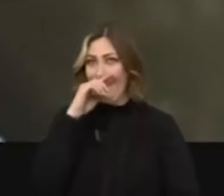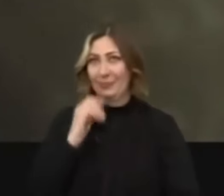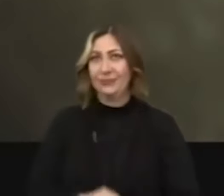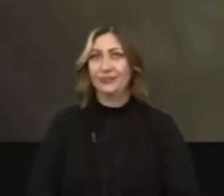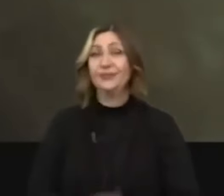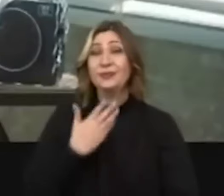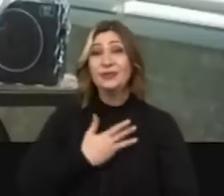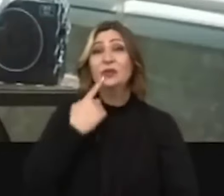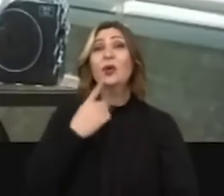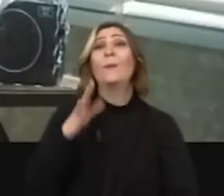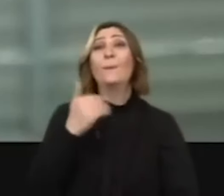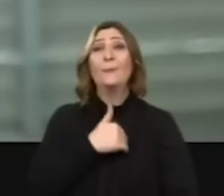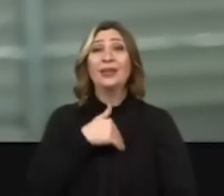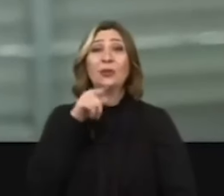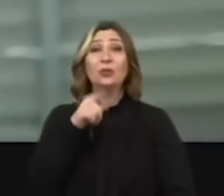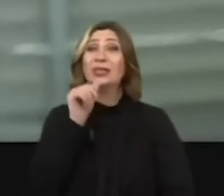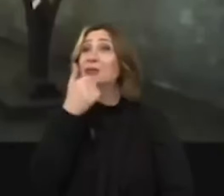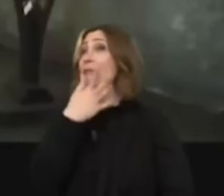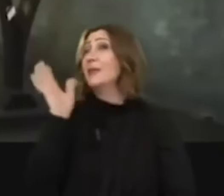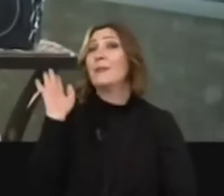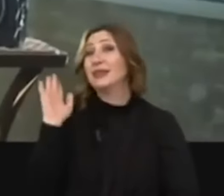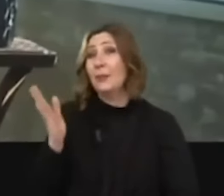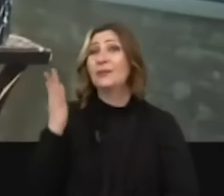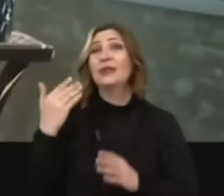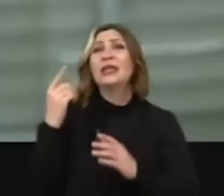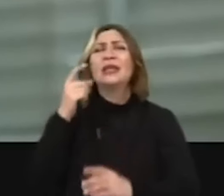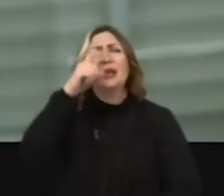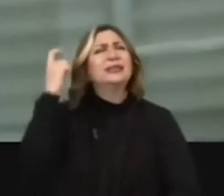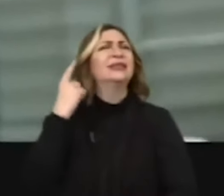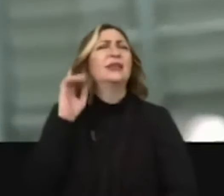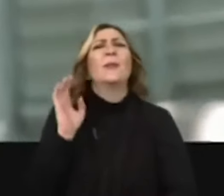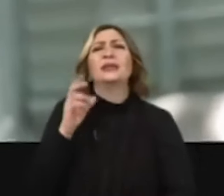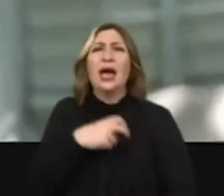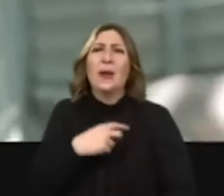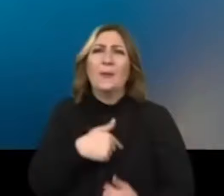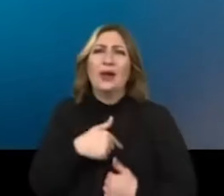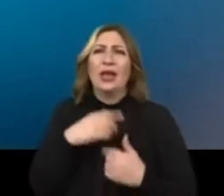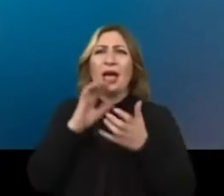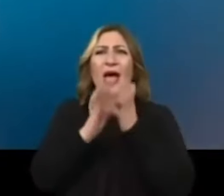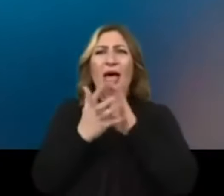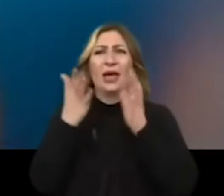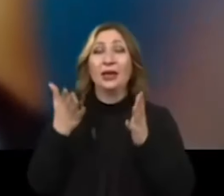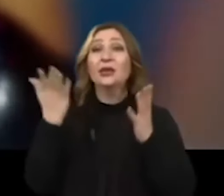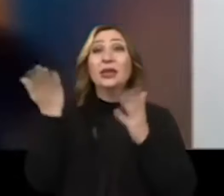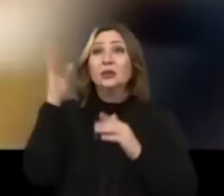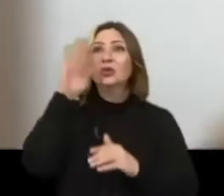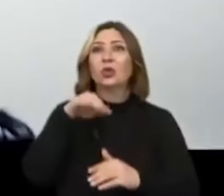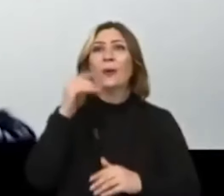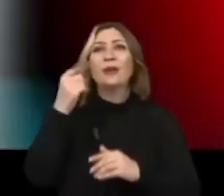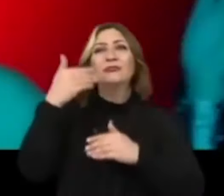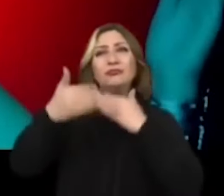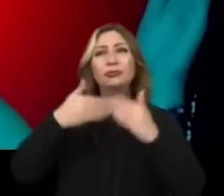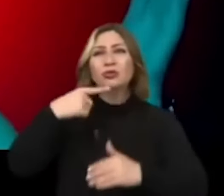Sevdiğini söylemesen, ben de bunu hiç bilmesem, yaz dinlemez yar bana kar. Neyse ki sonraları